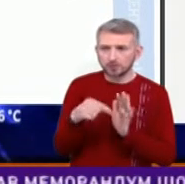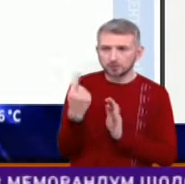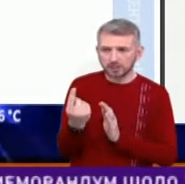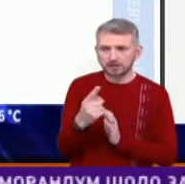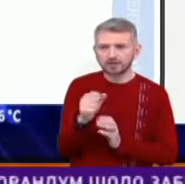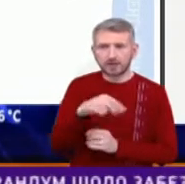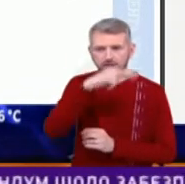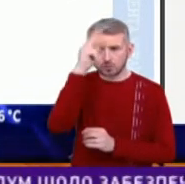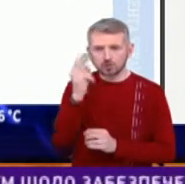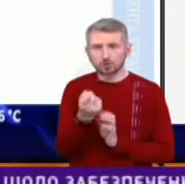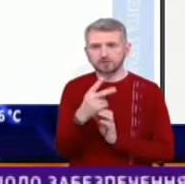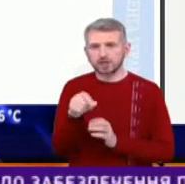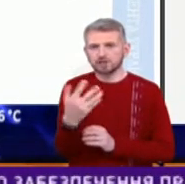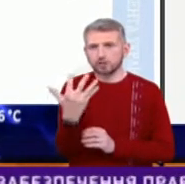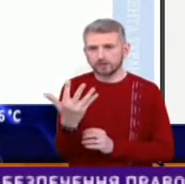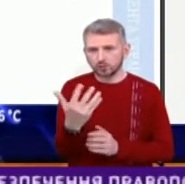17,1%, за Юлію Тимошенко